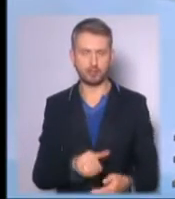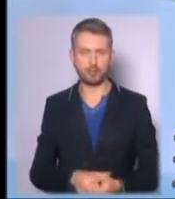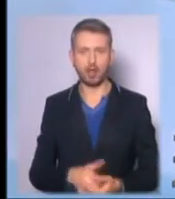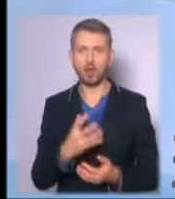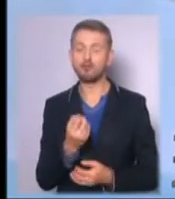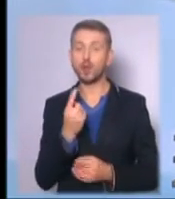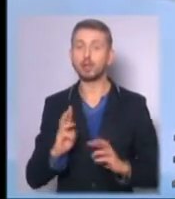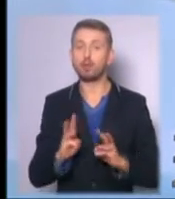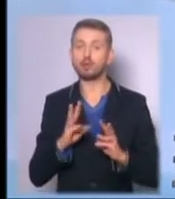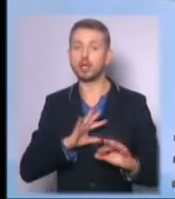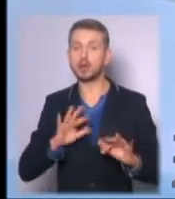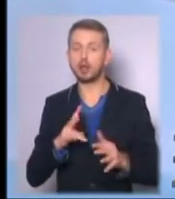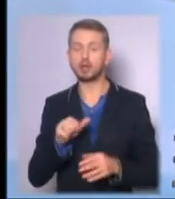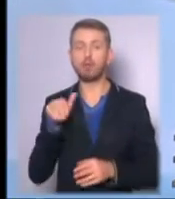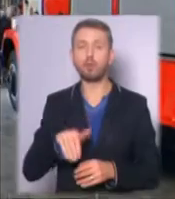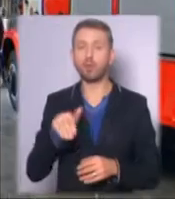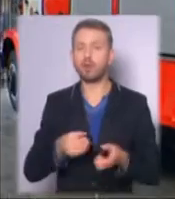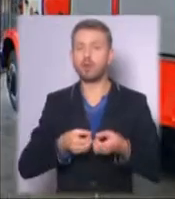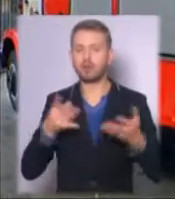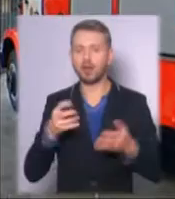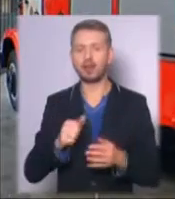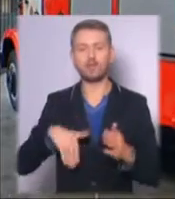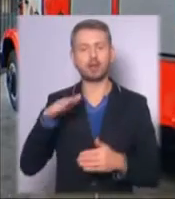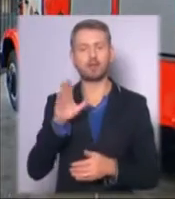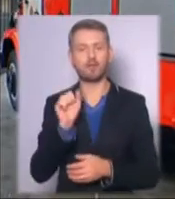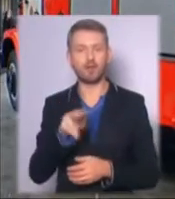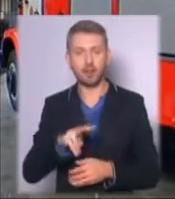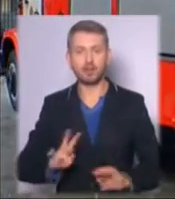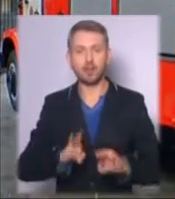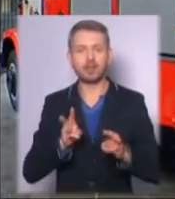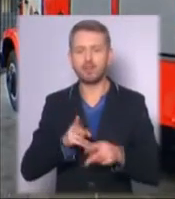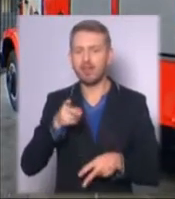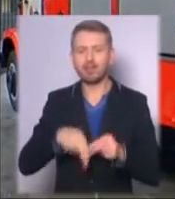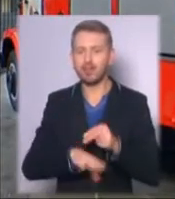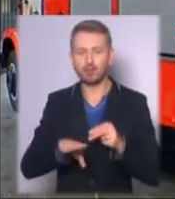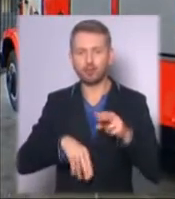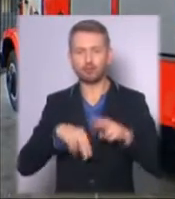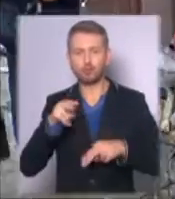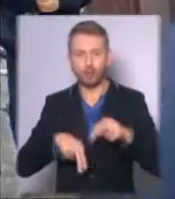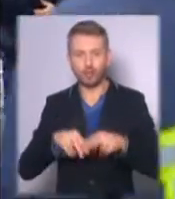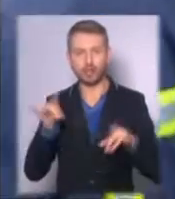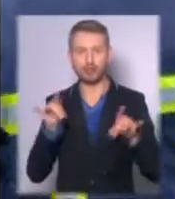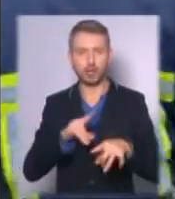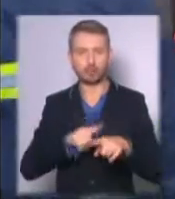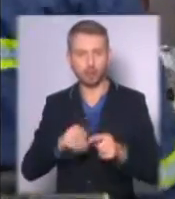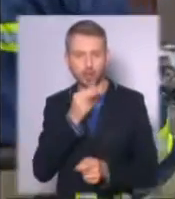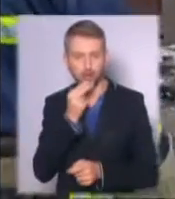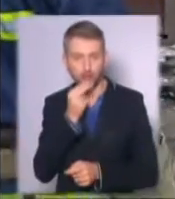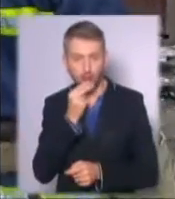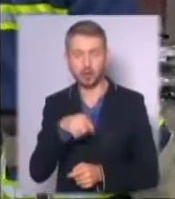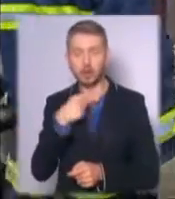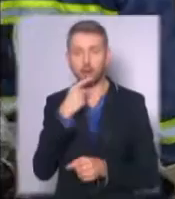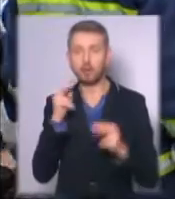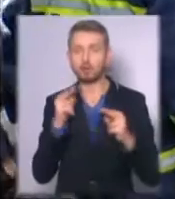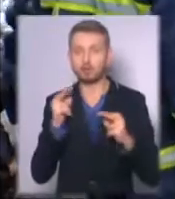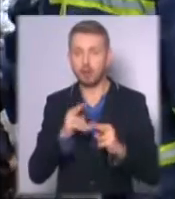одна пожежа сталася на Подолі. Вдень на верхньому валу зайнявся недобудований ресторан швидкого харчування. За словами очевидців, пожежники